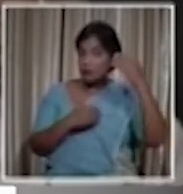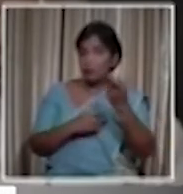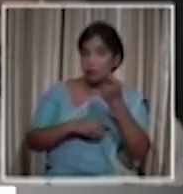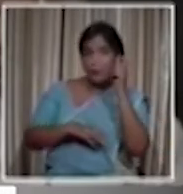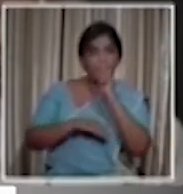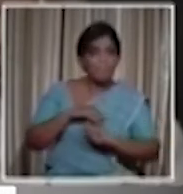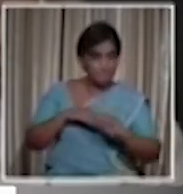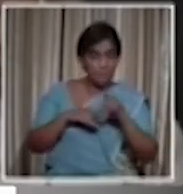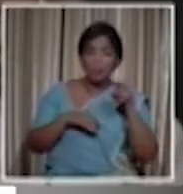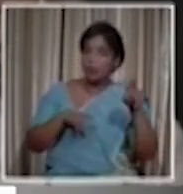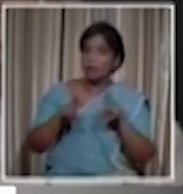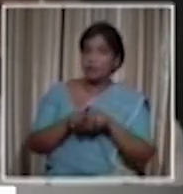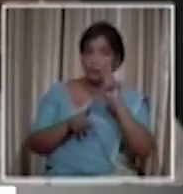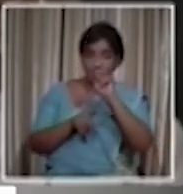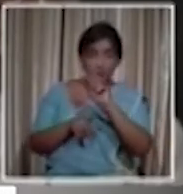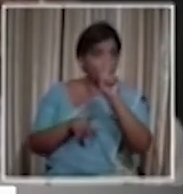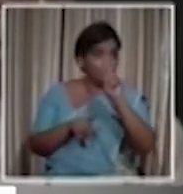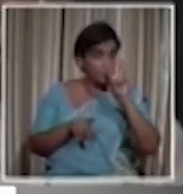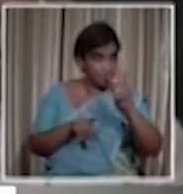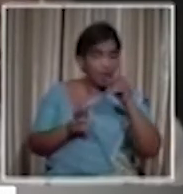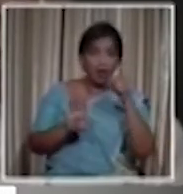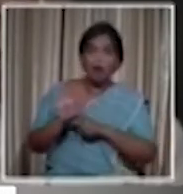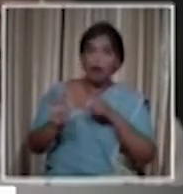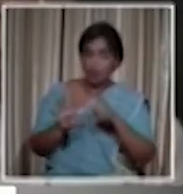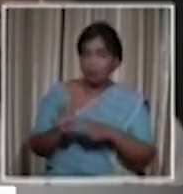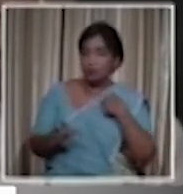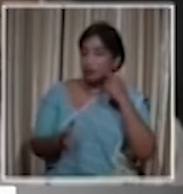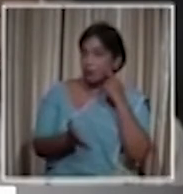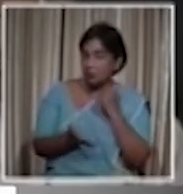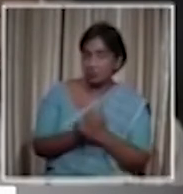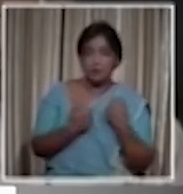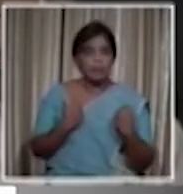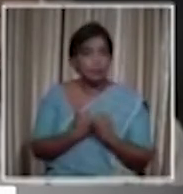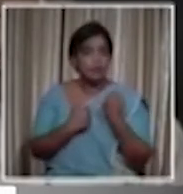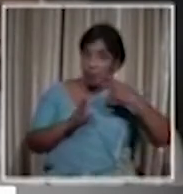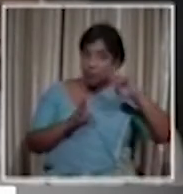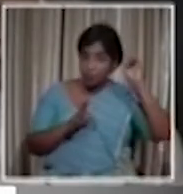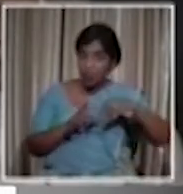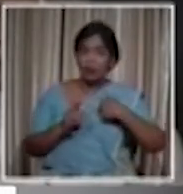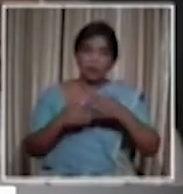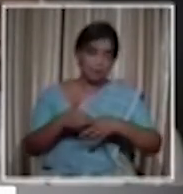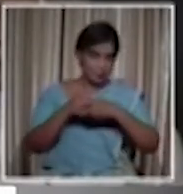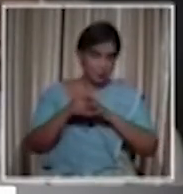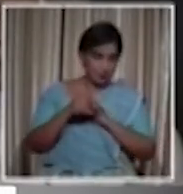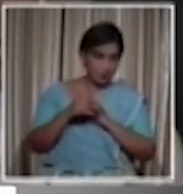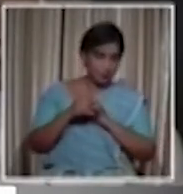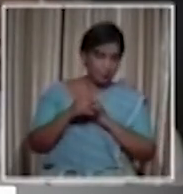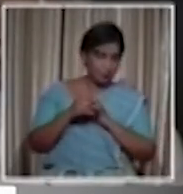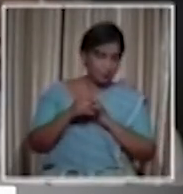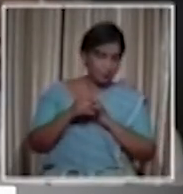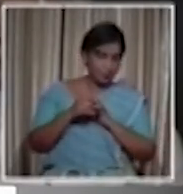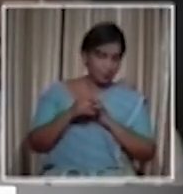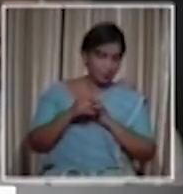සැලැස්මයි. ඒ අනුව 2023 වර්ෂ අපට අසීරු අභියෝගයන්ට මුහුණ දෙන්න සිදු වෙනවා. එක්සත් ජාතීන්ගේ